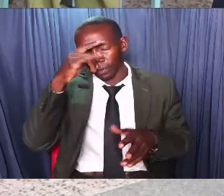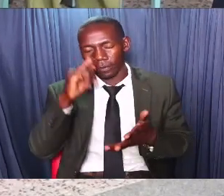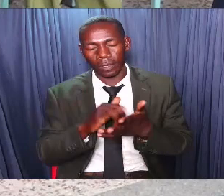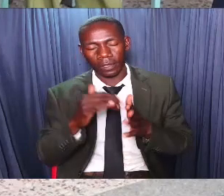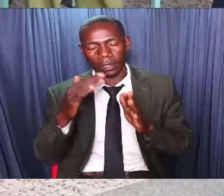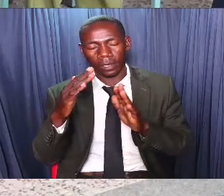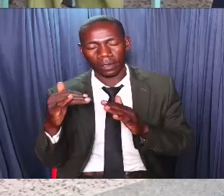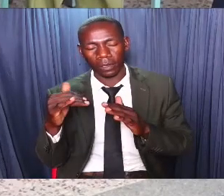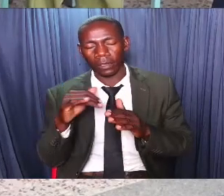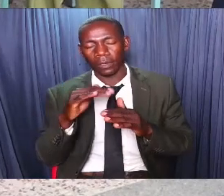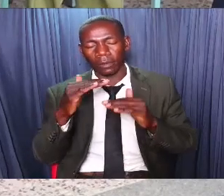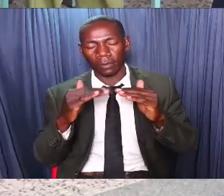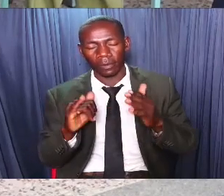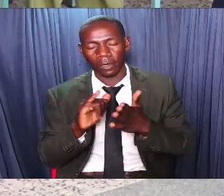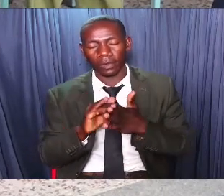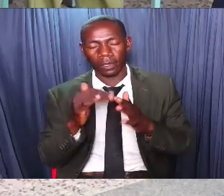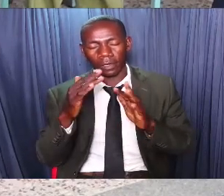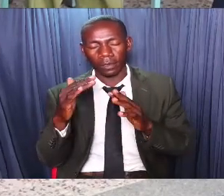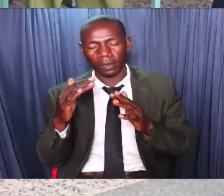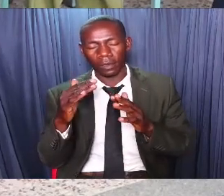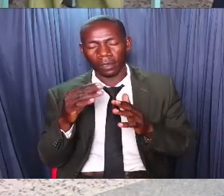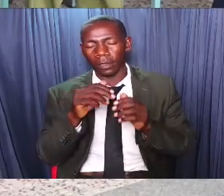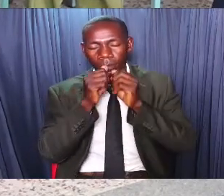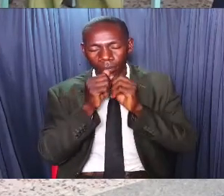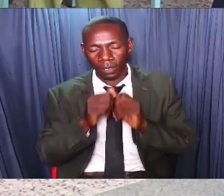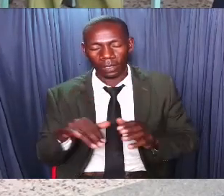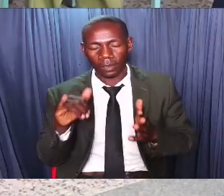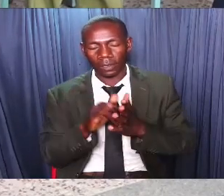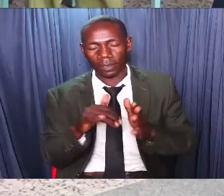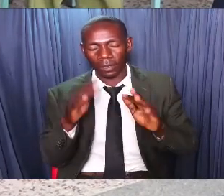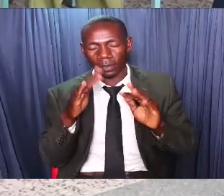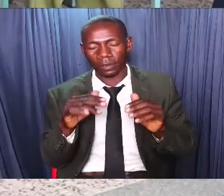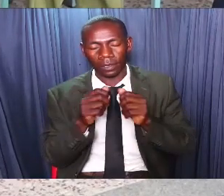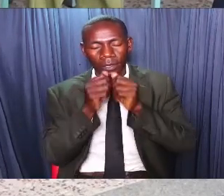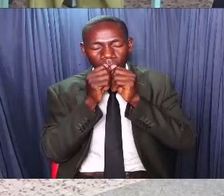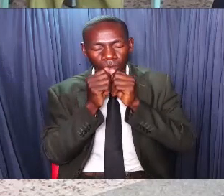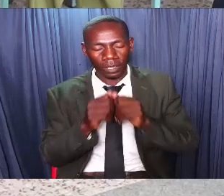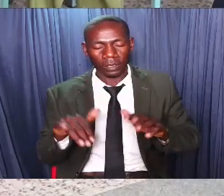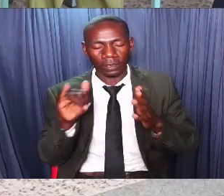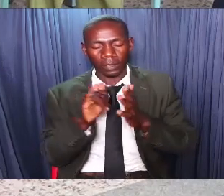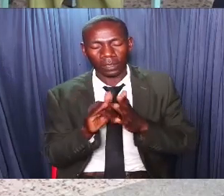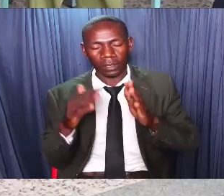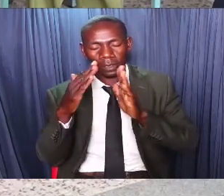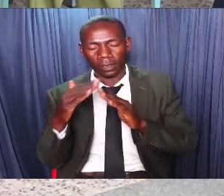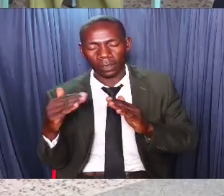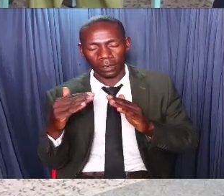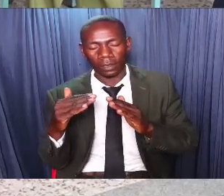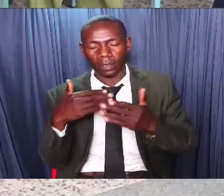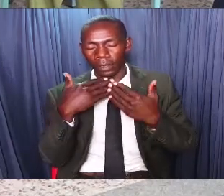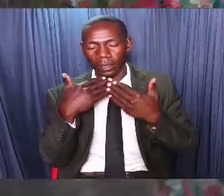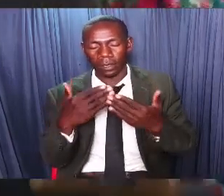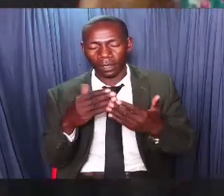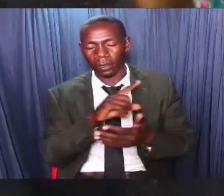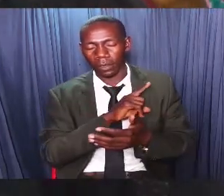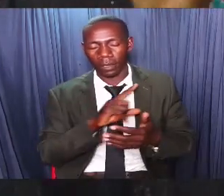hiyo? Bwana usipungukie nyumba hiyo. Mungu wa mazilishi usipungukie nyumba hiyo. Ninakusii Bwana usipungukie nyumba hiyo. Asante Bwana